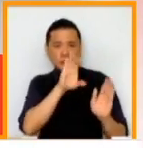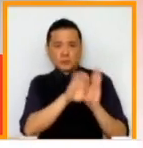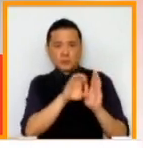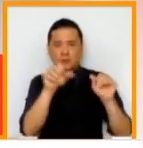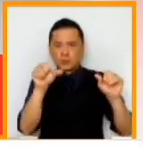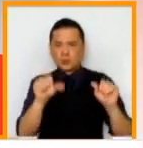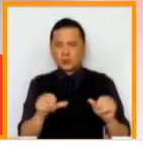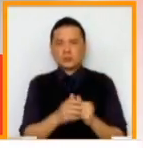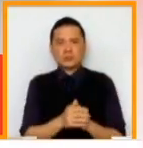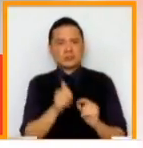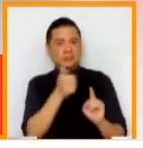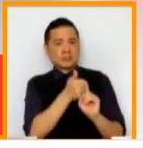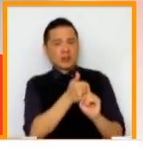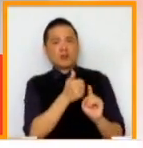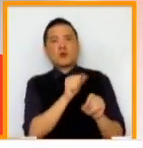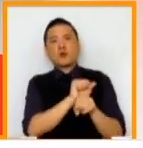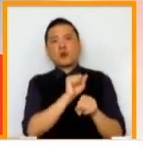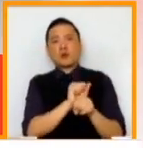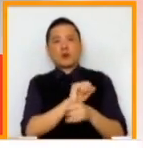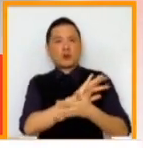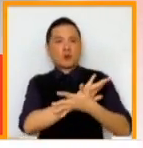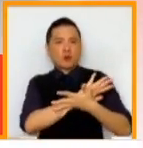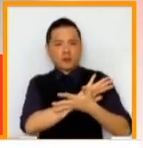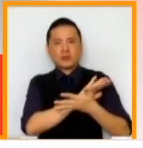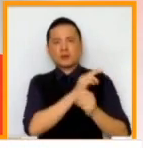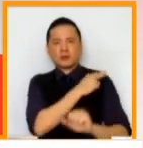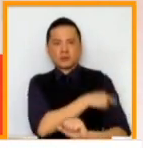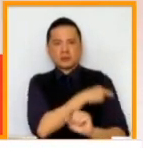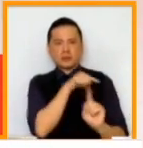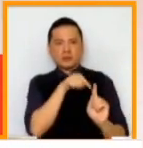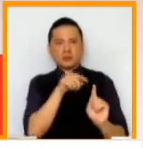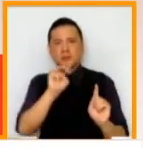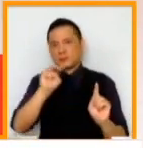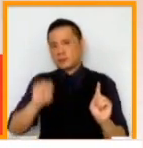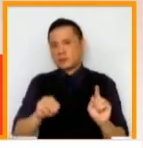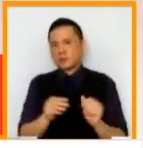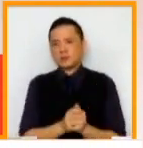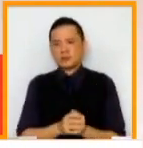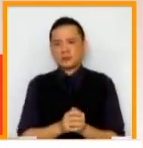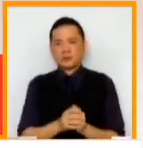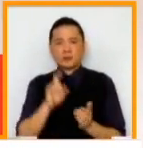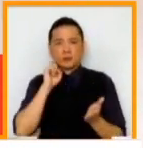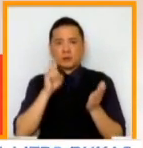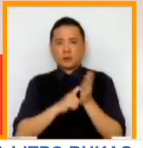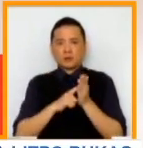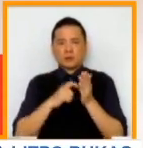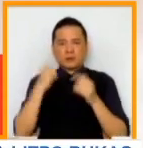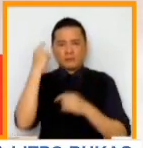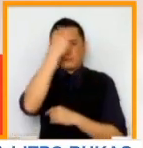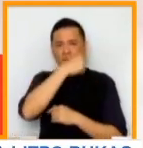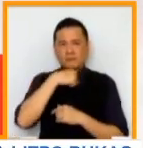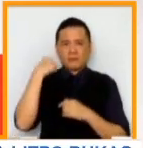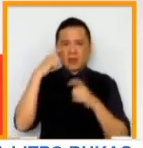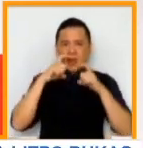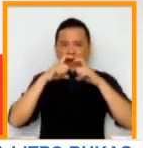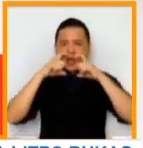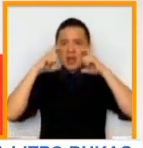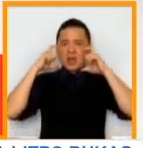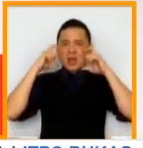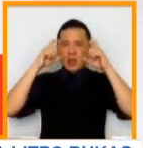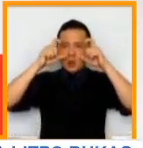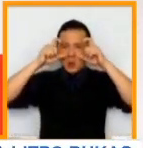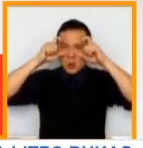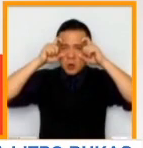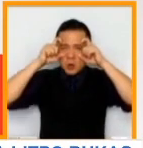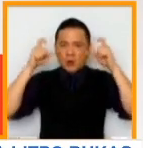COVID ward ng isa sa mga pangunahing pampublikong ospital sa Maynila. Makikita ang bakas ng face mask at goggles sa muka at mga kamay